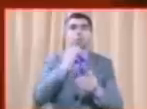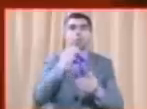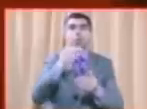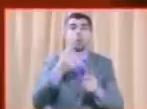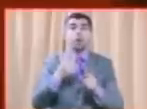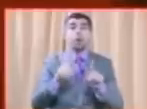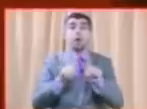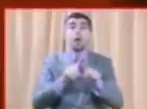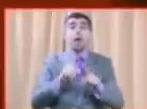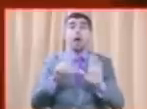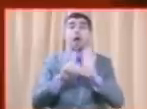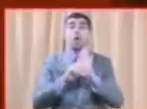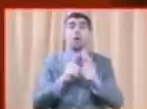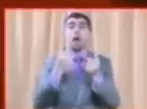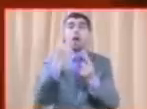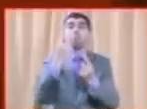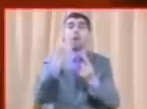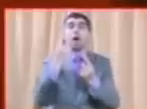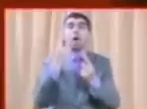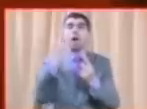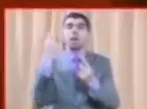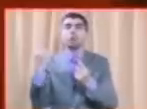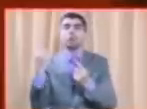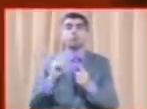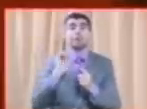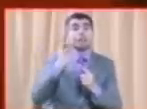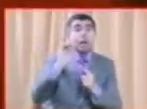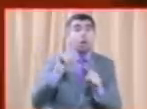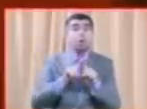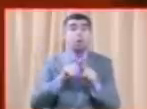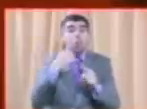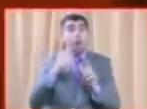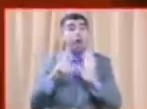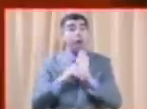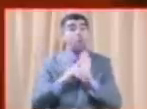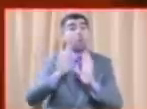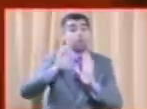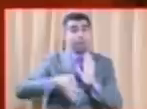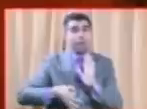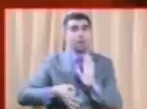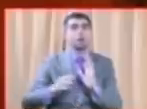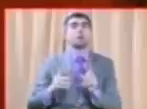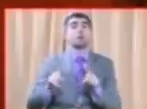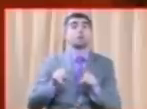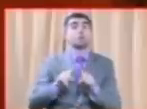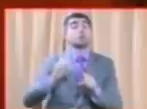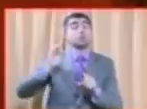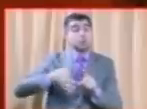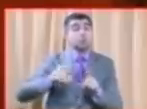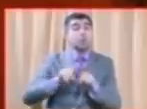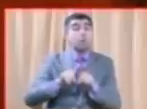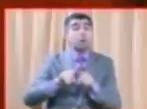المالية أو في إطار الفصل 51 من قانون المسطرة الجنائية الذي ينص على أنه